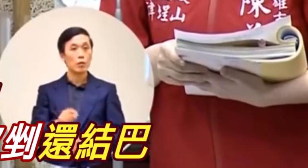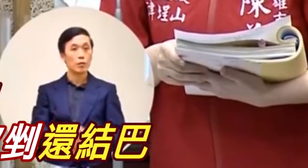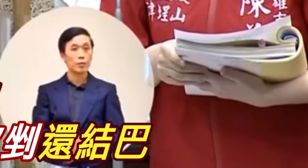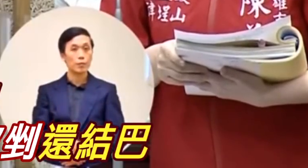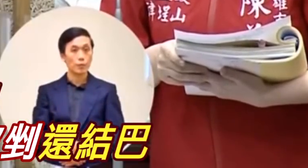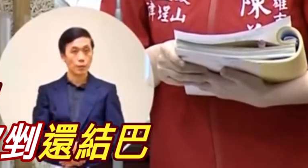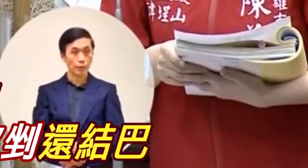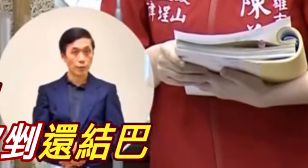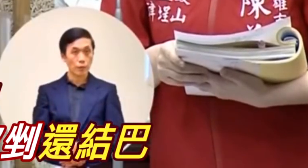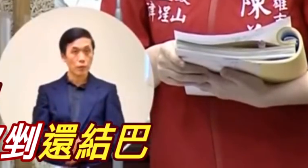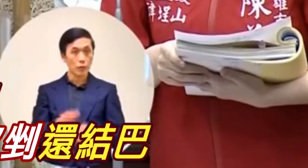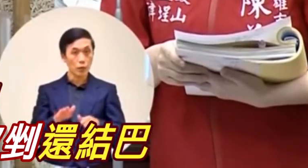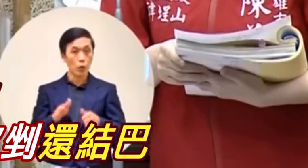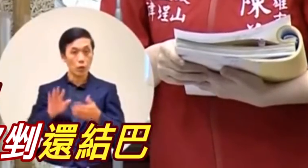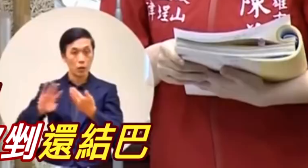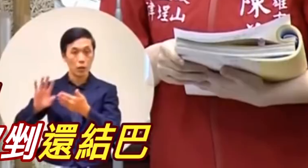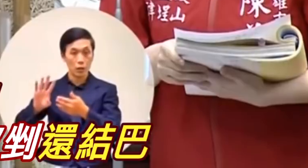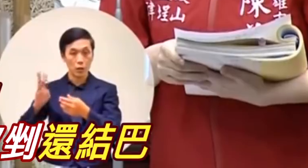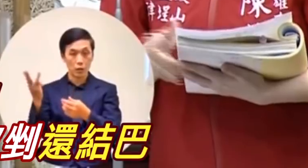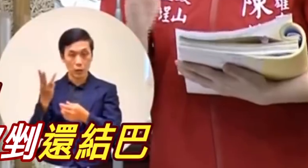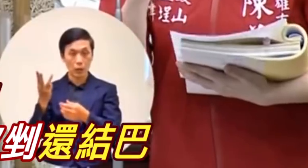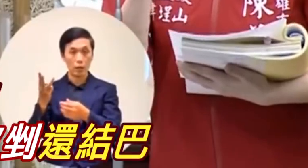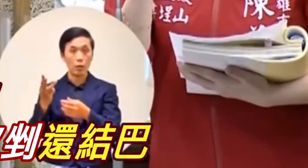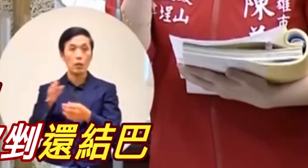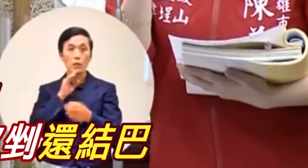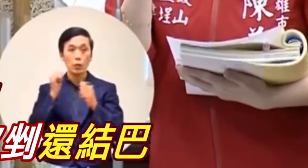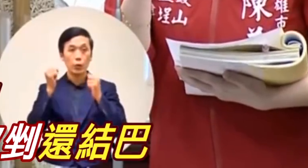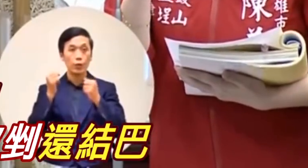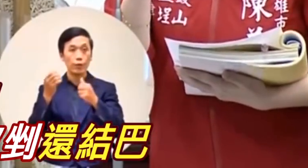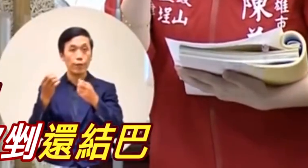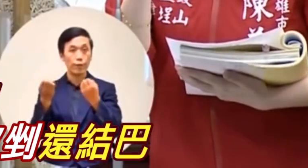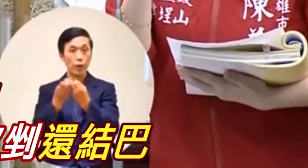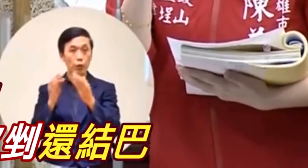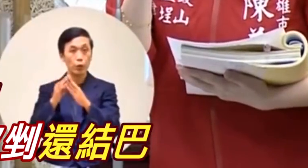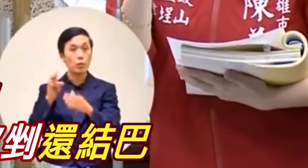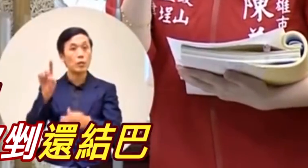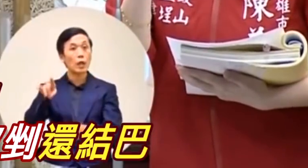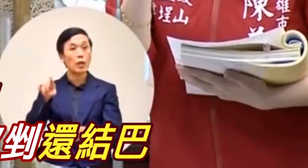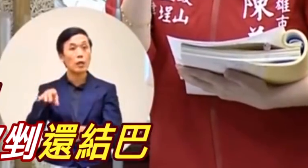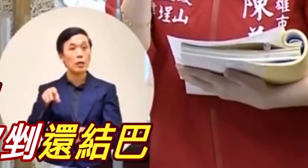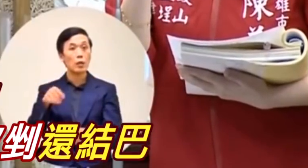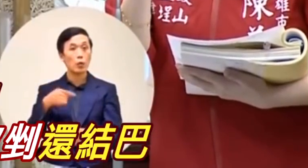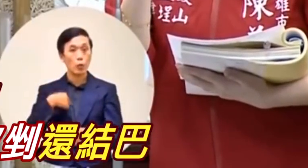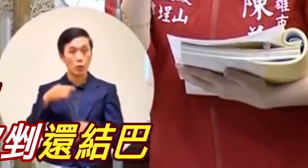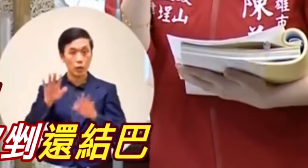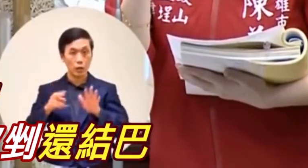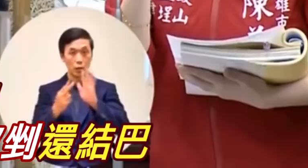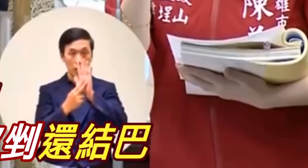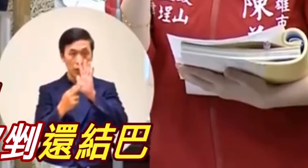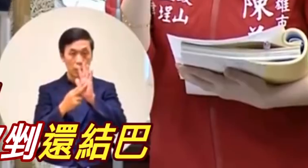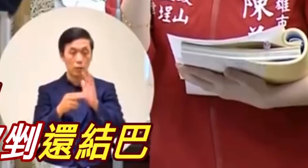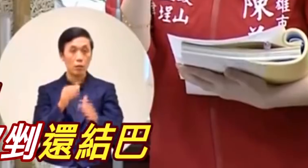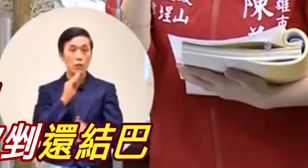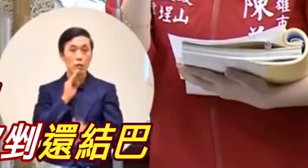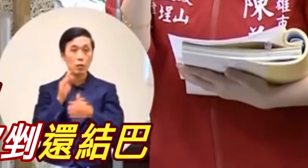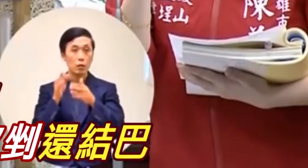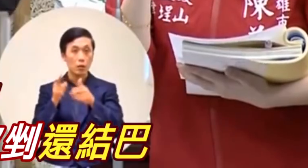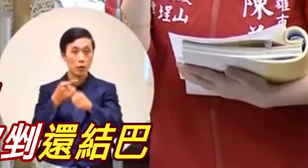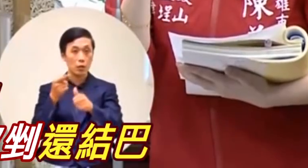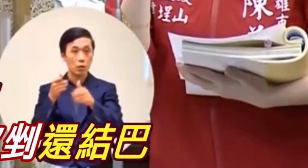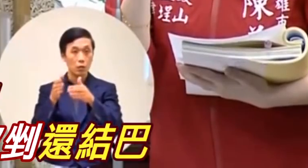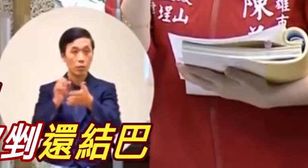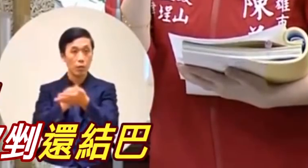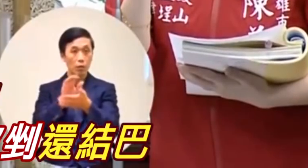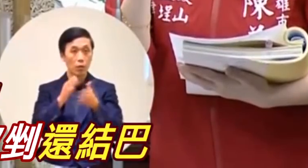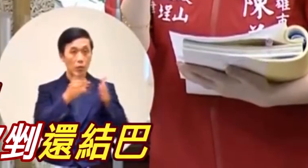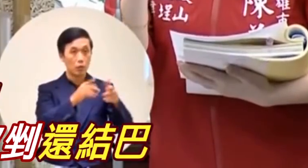有3座，其实是我们运发局。 3座在哪里？ 我现在说的是，先跟报告中央